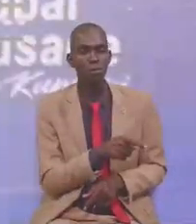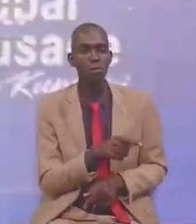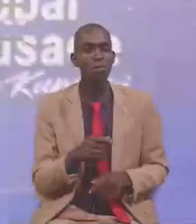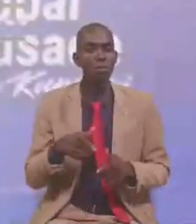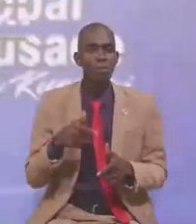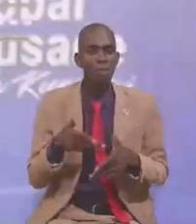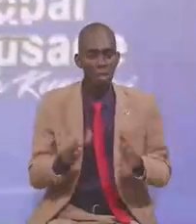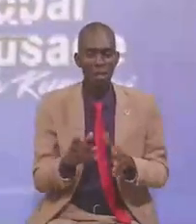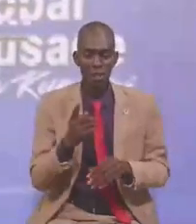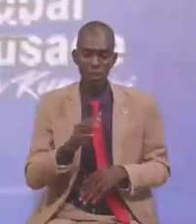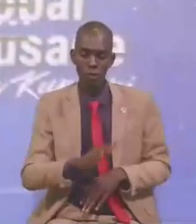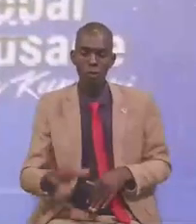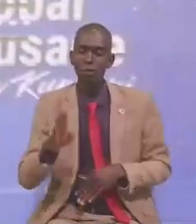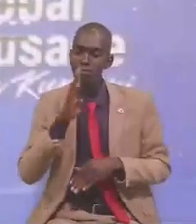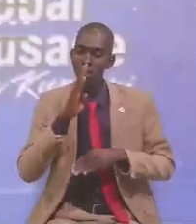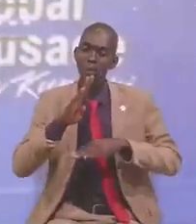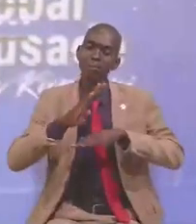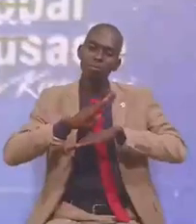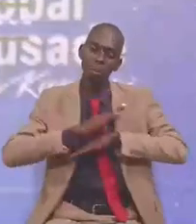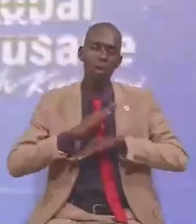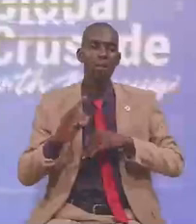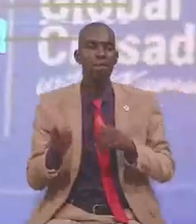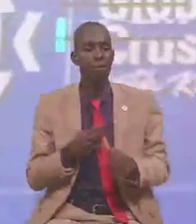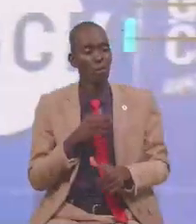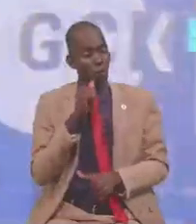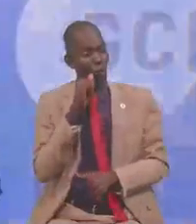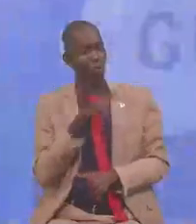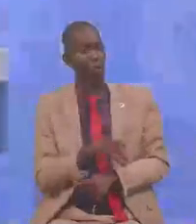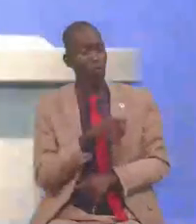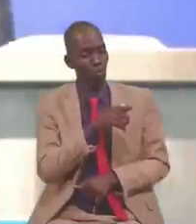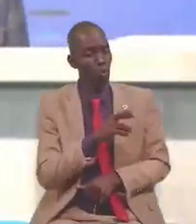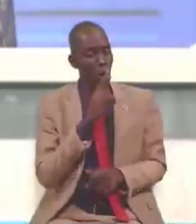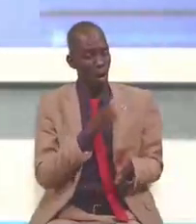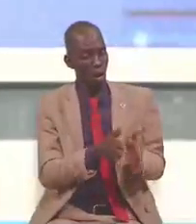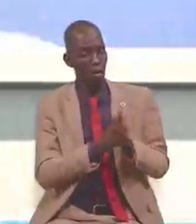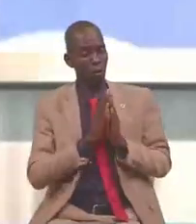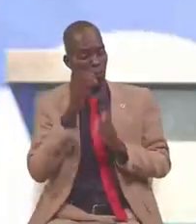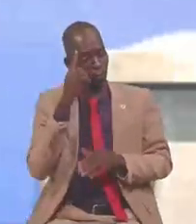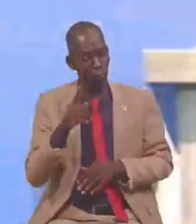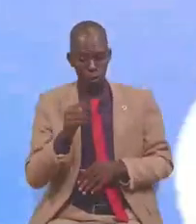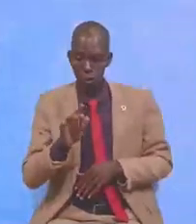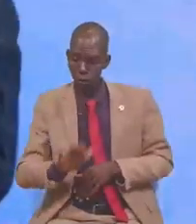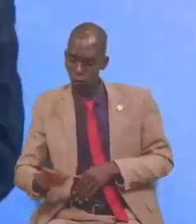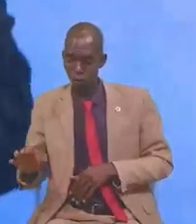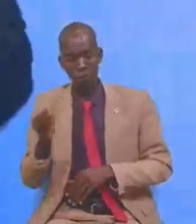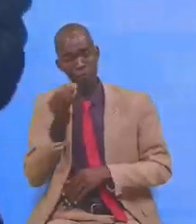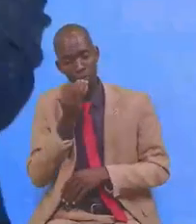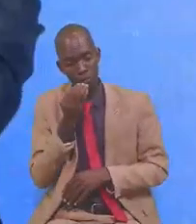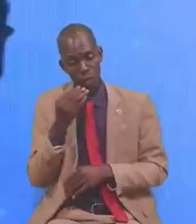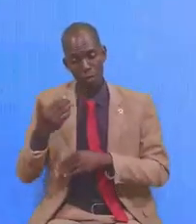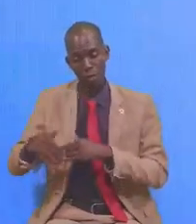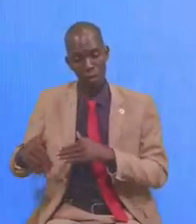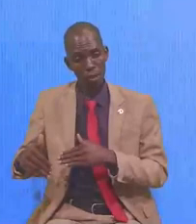laisse d'abord les enfants se rassasier. Femme, tu demandes le pain des enfants. Le